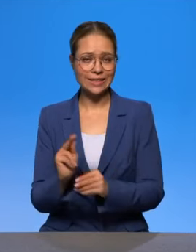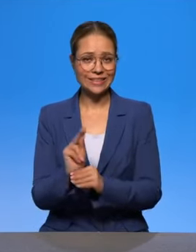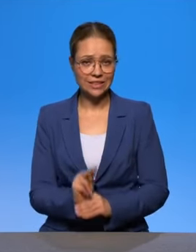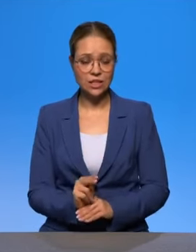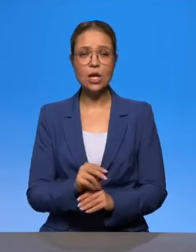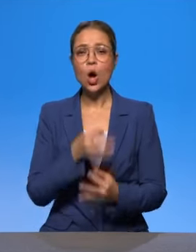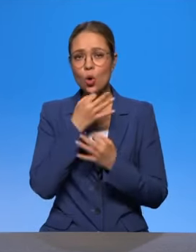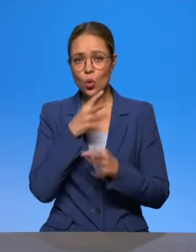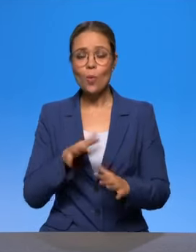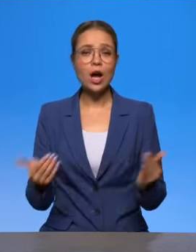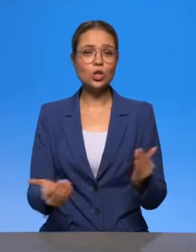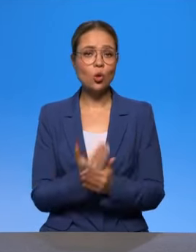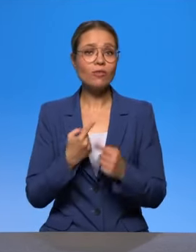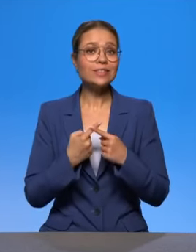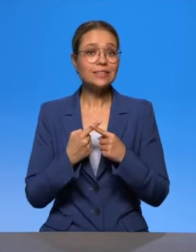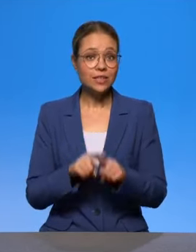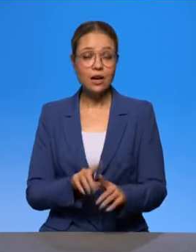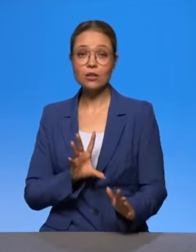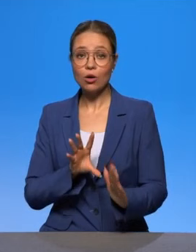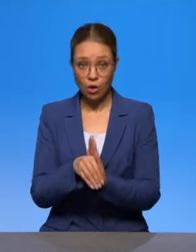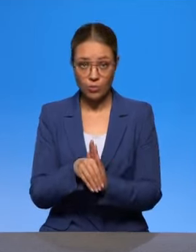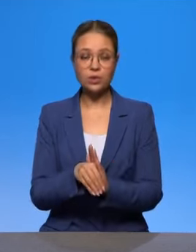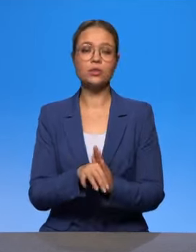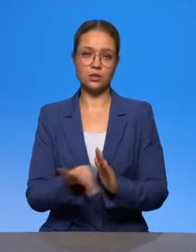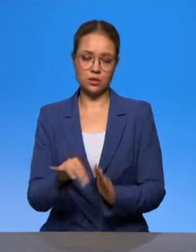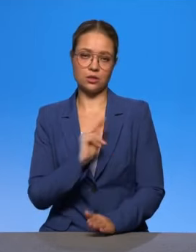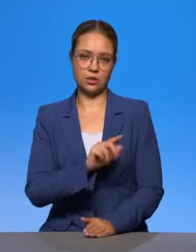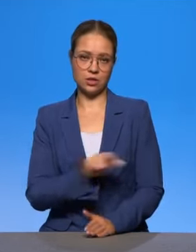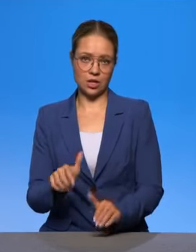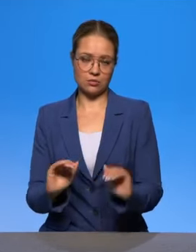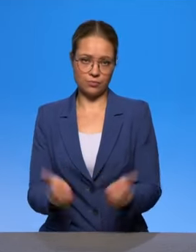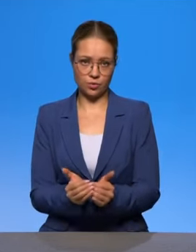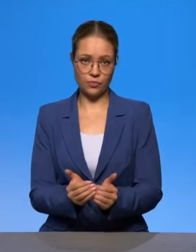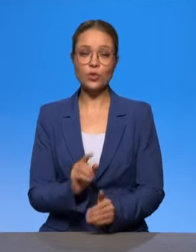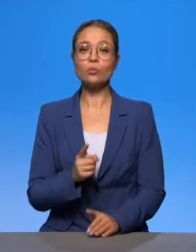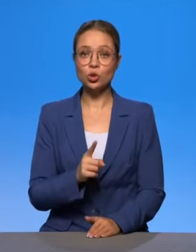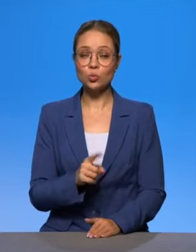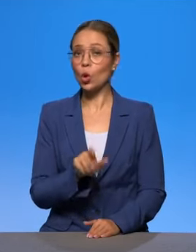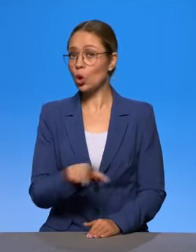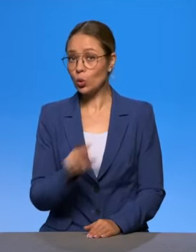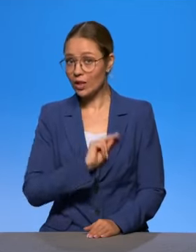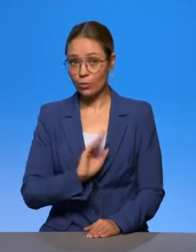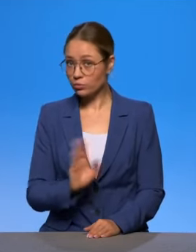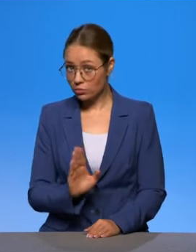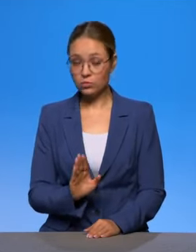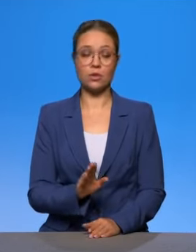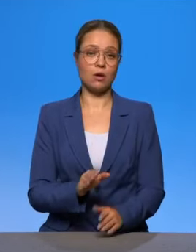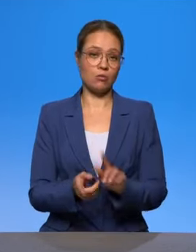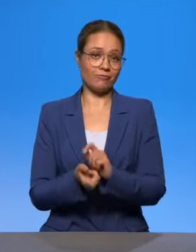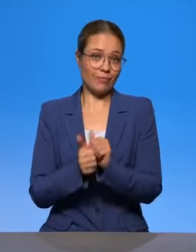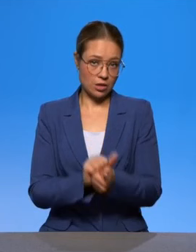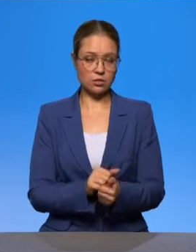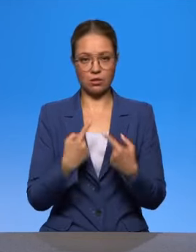новой техники всегда ведет к сокращению занятости, потому что вместо людей работают машины и механизмы. То